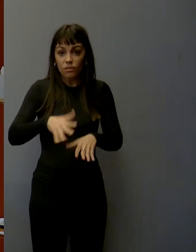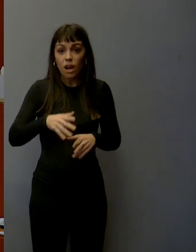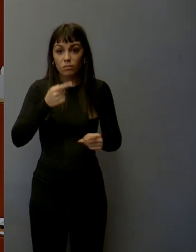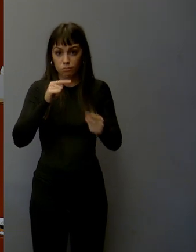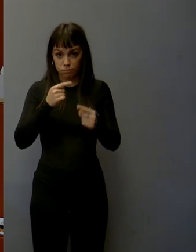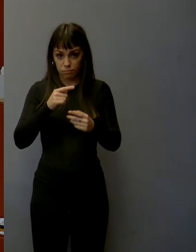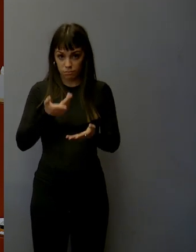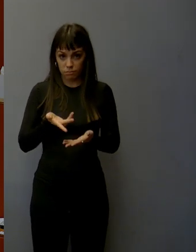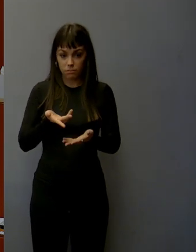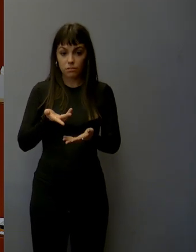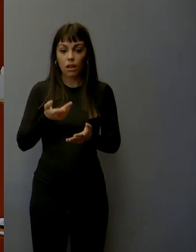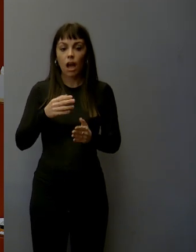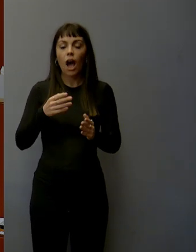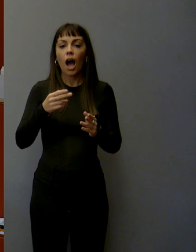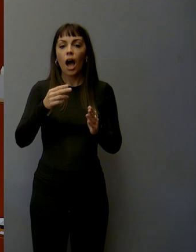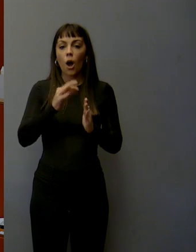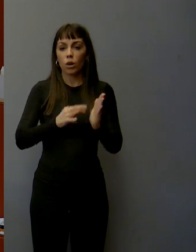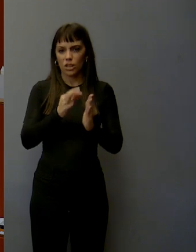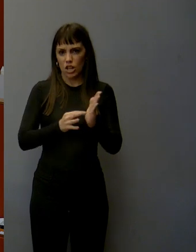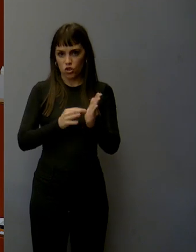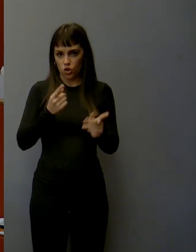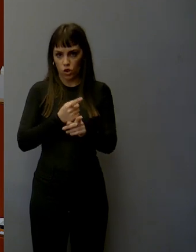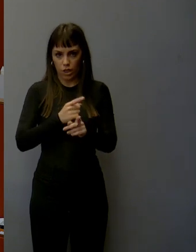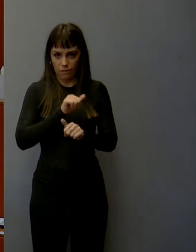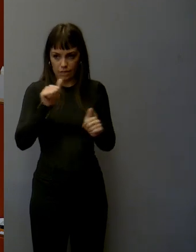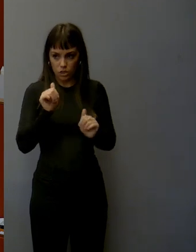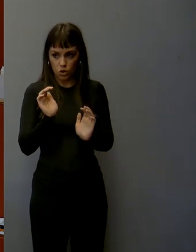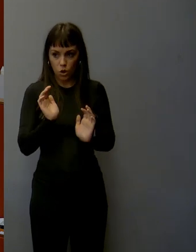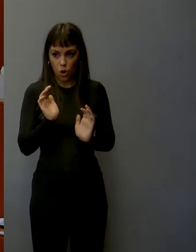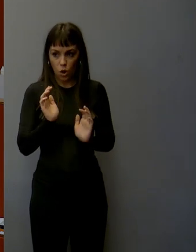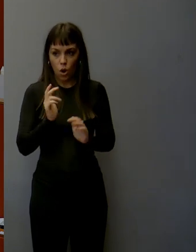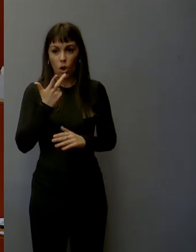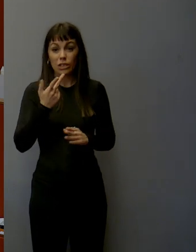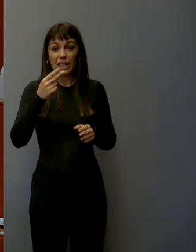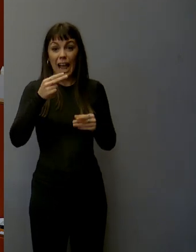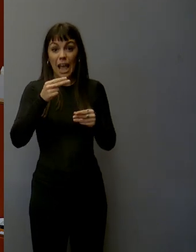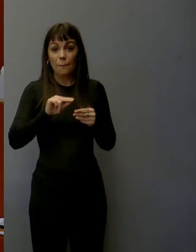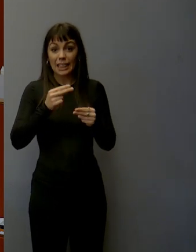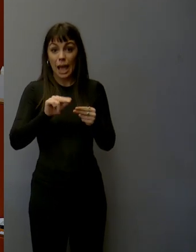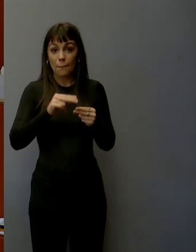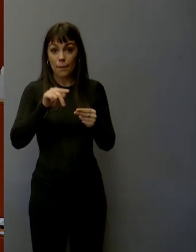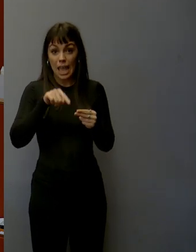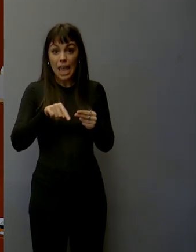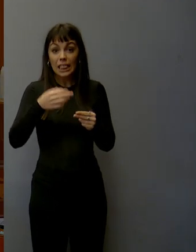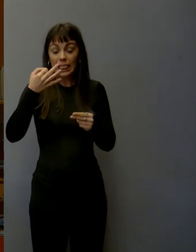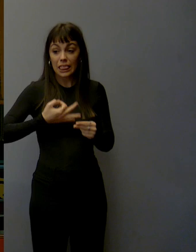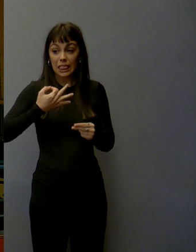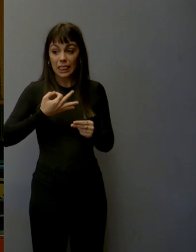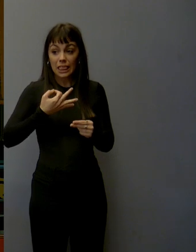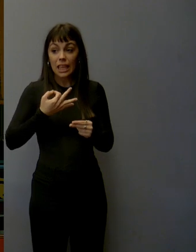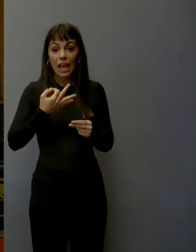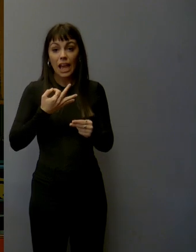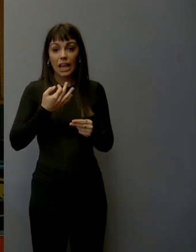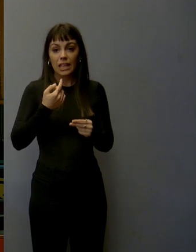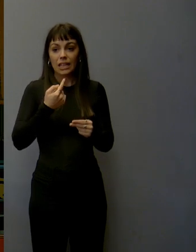Allora lo farò anche dopo cioè Grazie Presidente emendamenti puntuali vanno discussi a